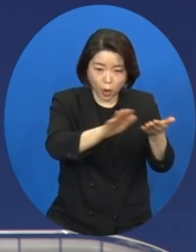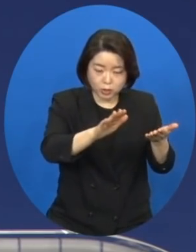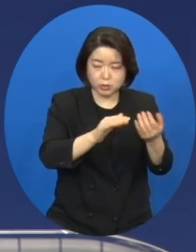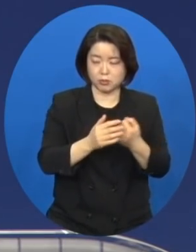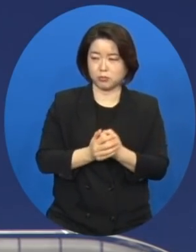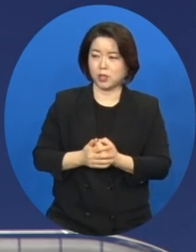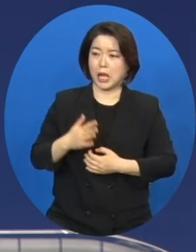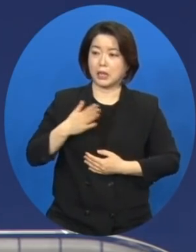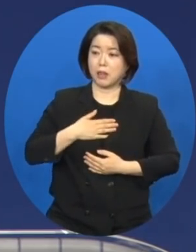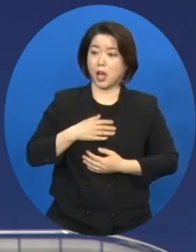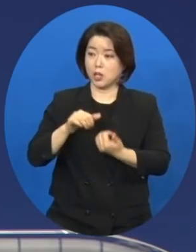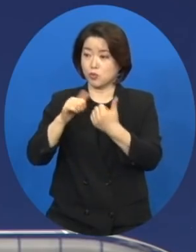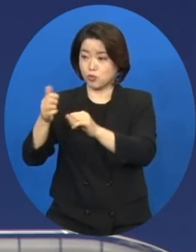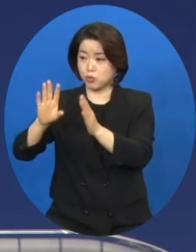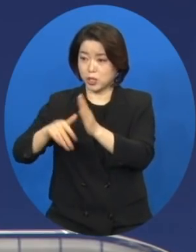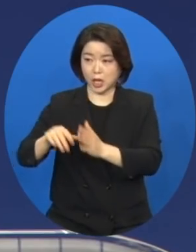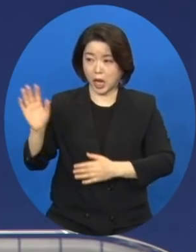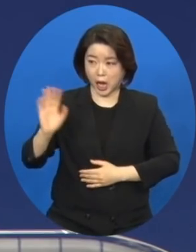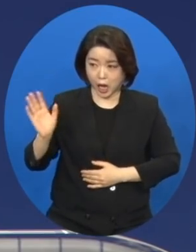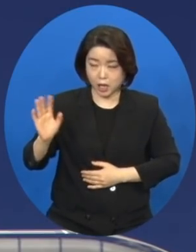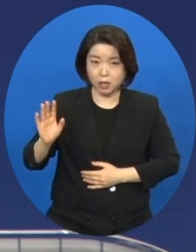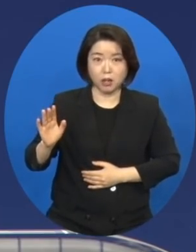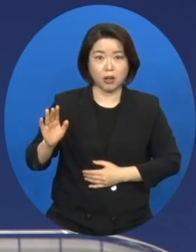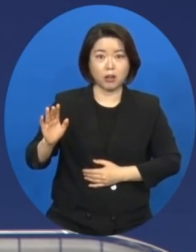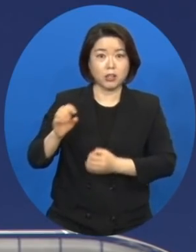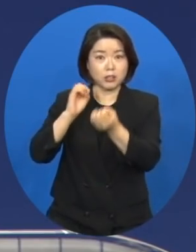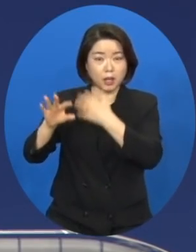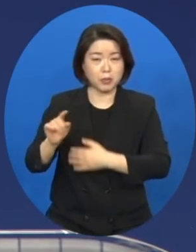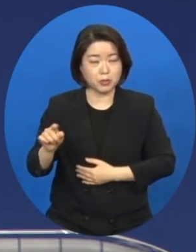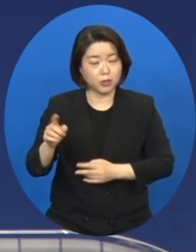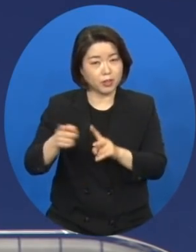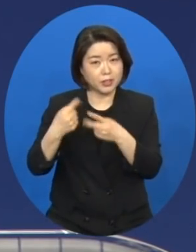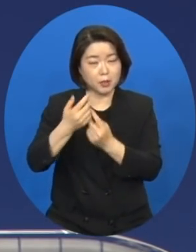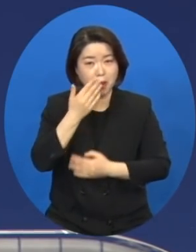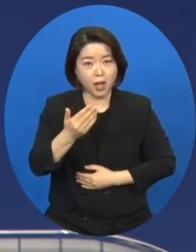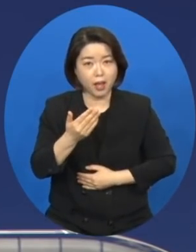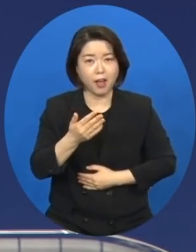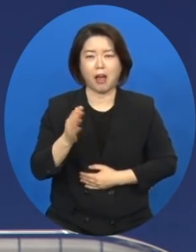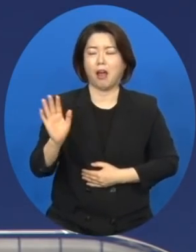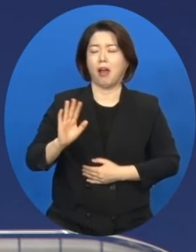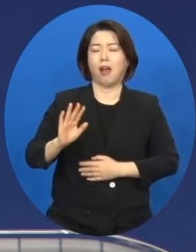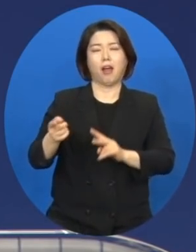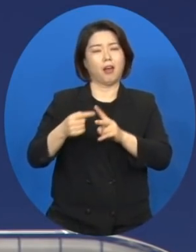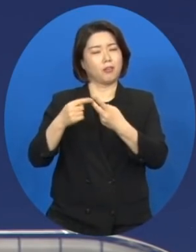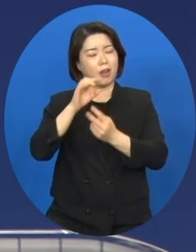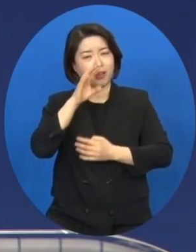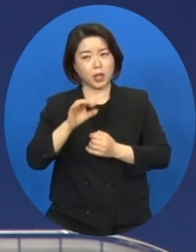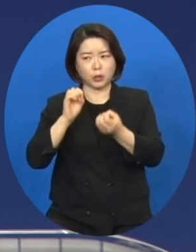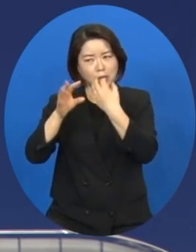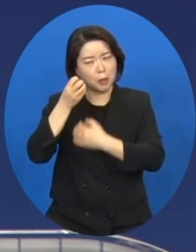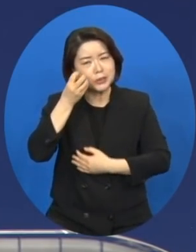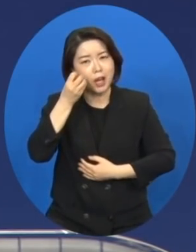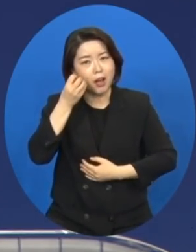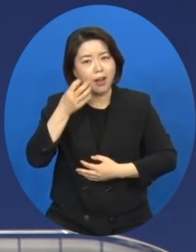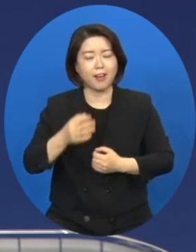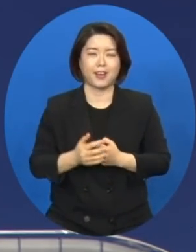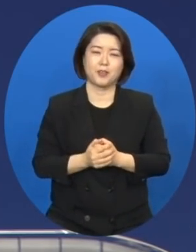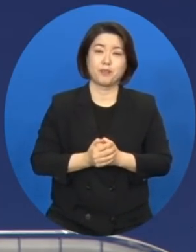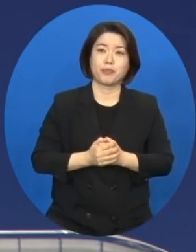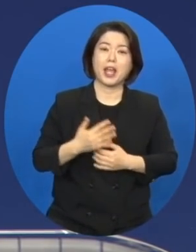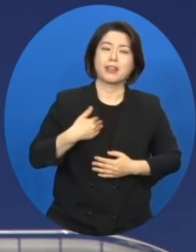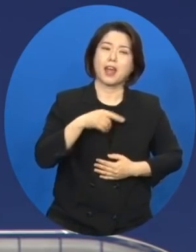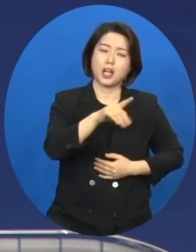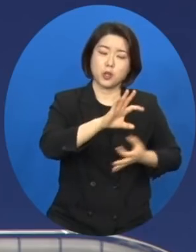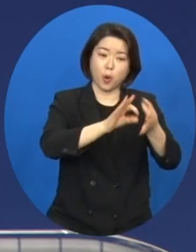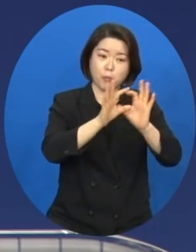저는 아직 죽을 때가 안 됐습니다, 이런 답변이잖아요. 여러분, 이해가 됐습니까? 이해가 안 됩니다. 예수님은 저 포도주를 만들려면 제가